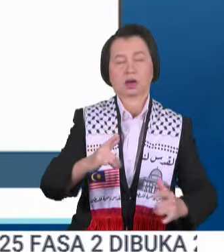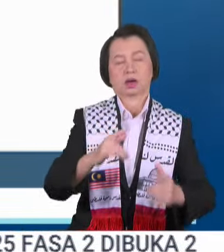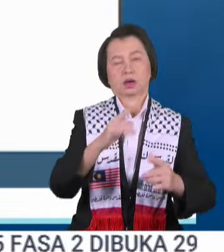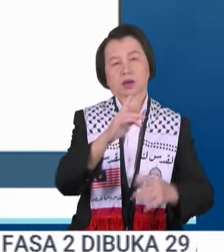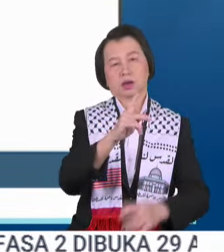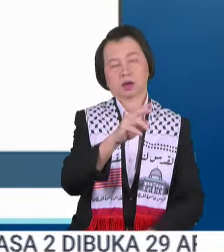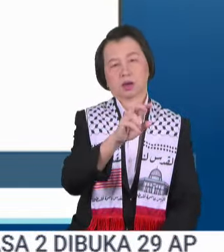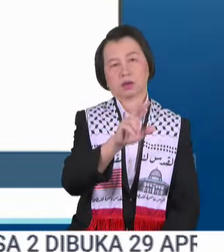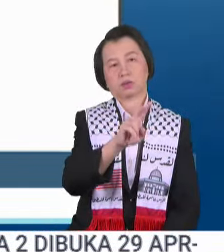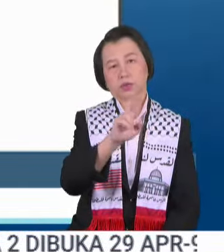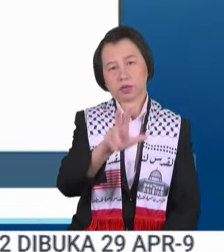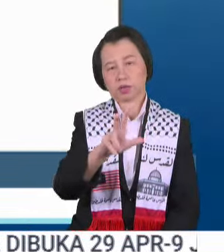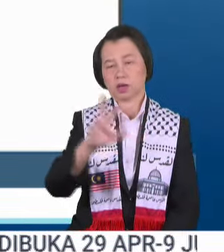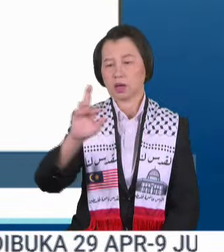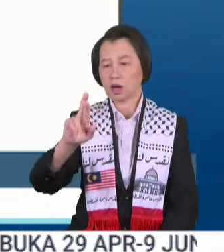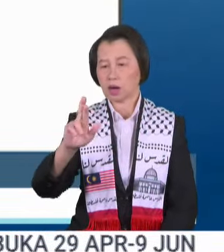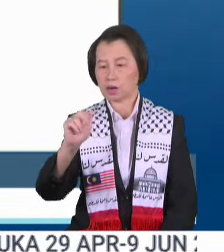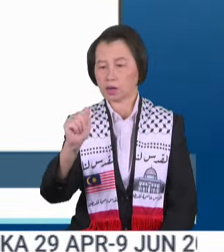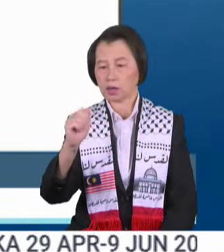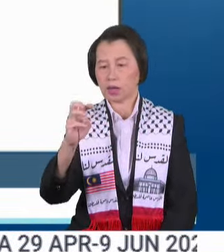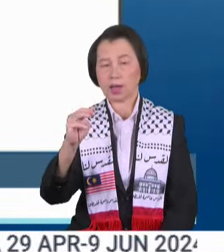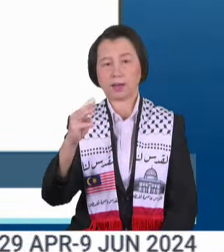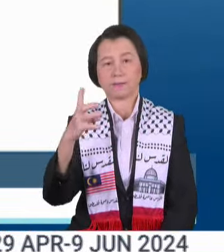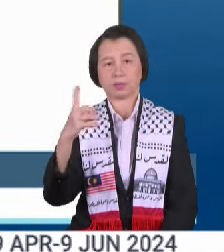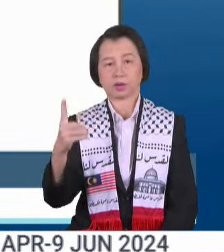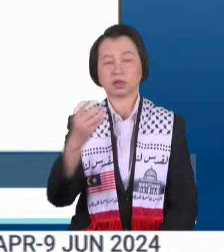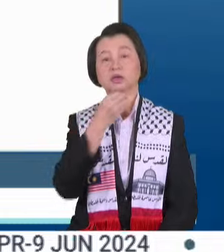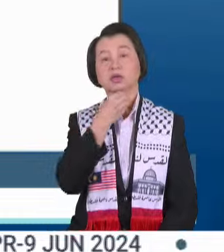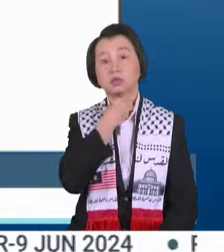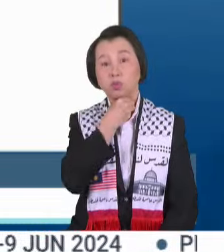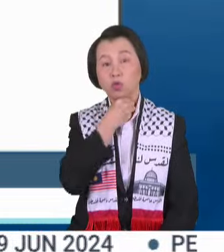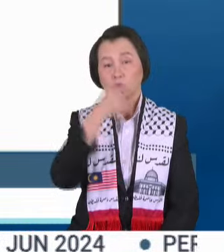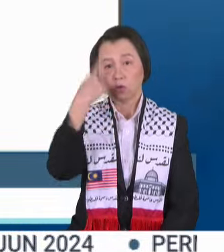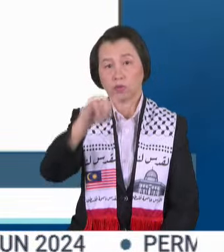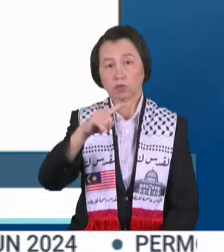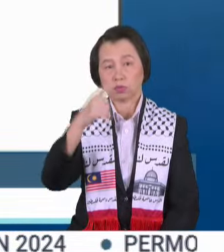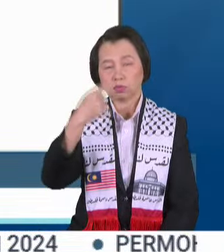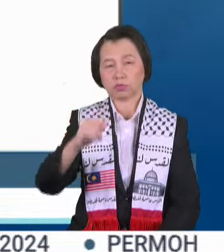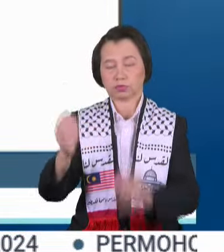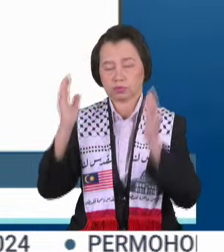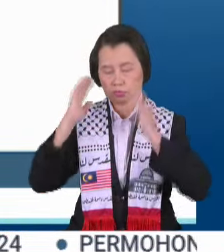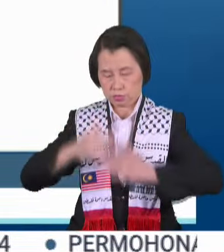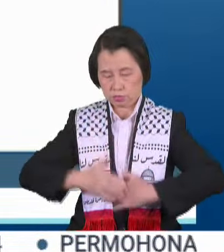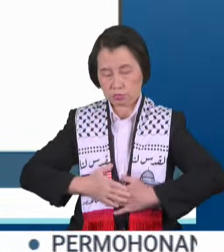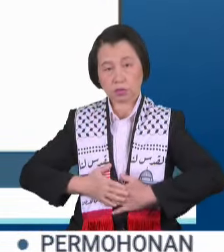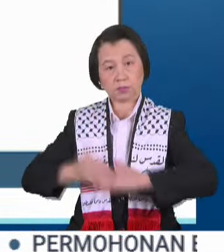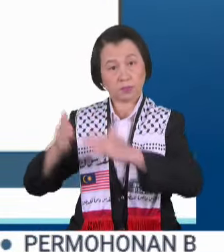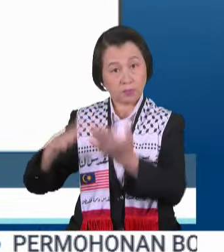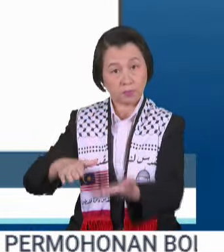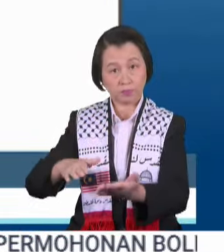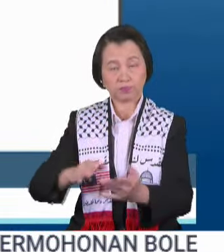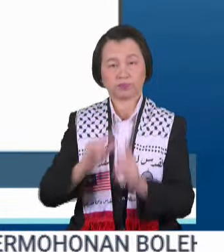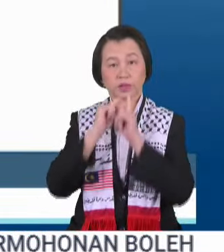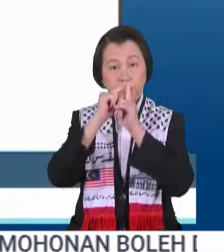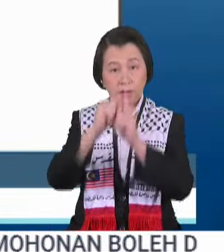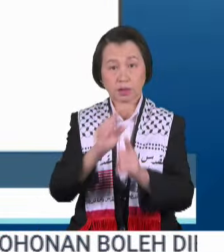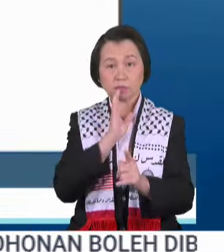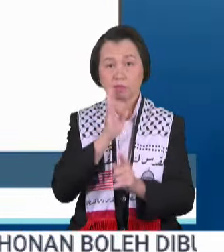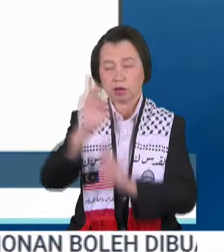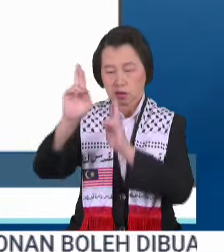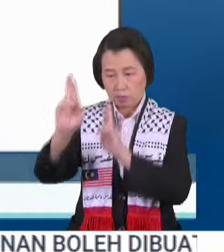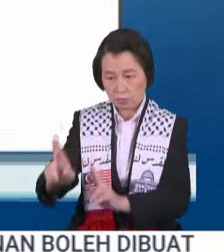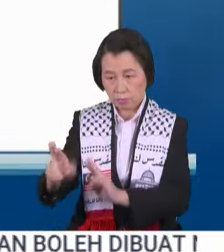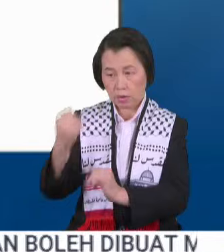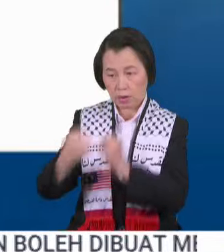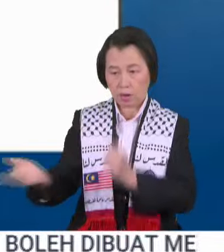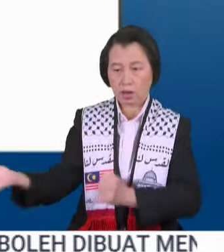ke-23 Regimen Askar Melayu Diraja RAMD Ipoh untuk solat jenazah. Kenyataan itu turut memaklumkan penghormatan